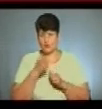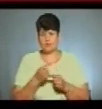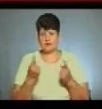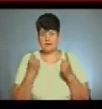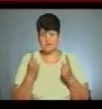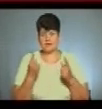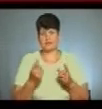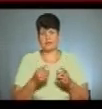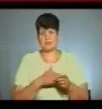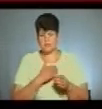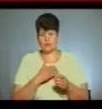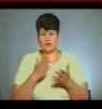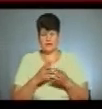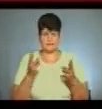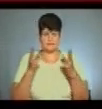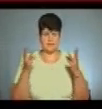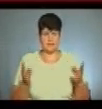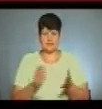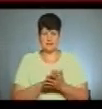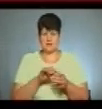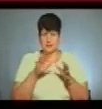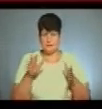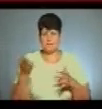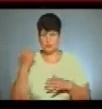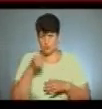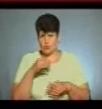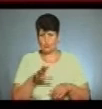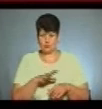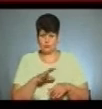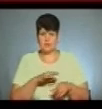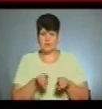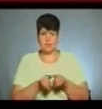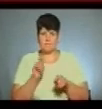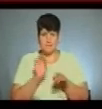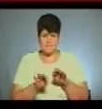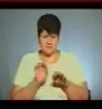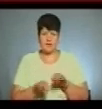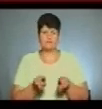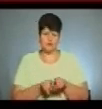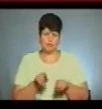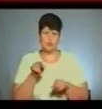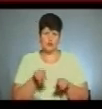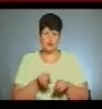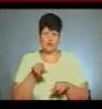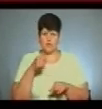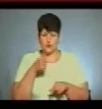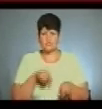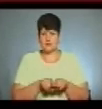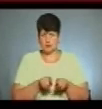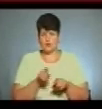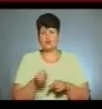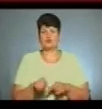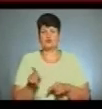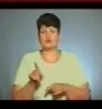є загорання сміттєзвалищі. І минулого року там була така підозра на підпал, цього року також. Ну, я думаю, ми вже зійшлися до того, що